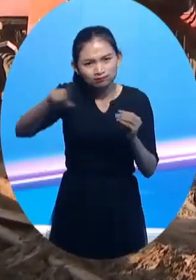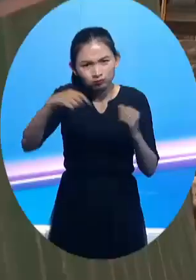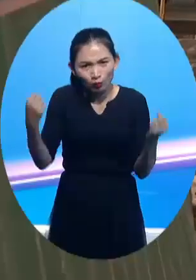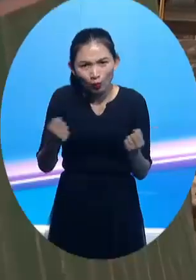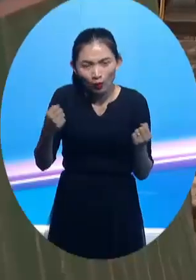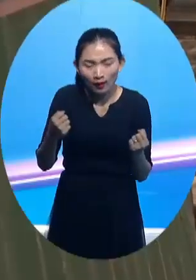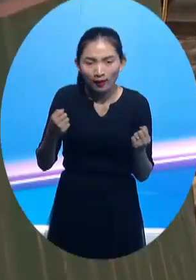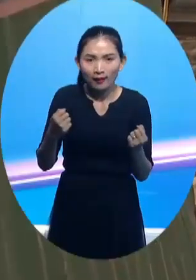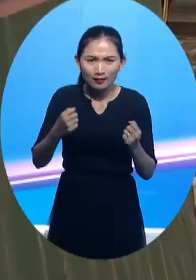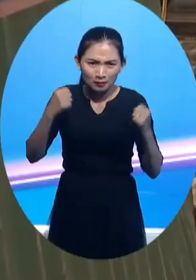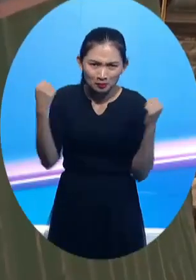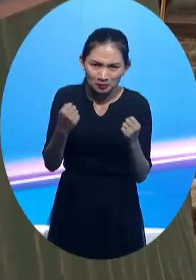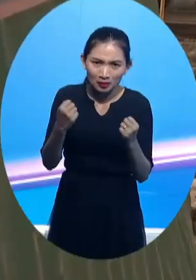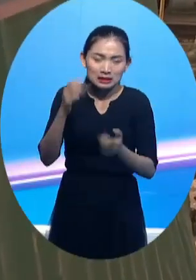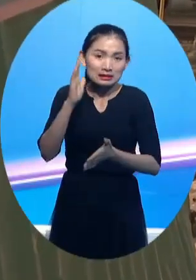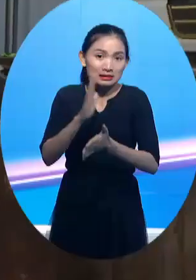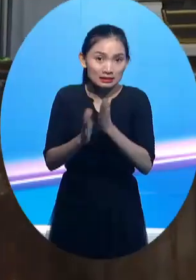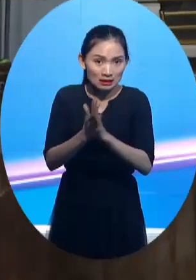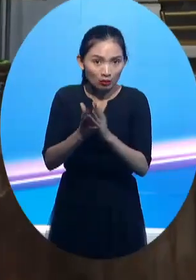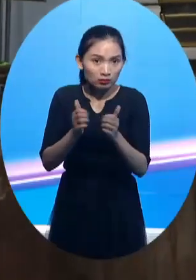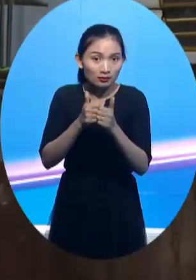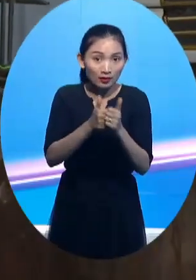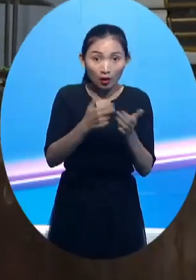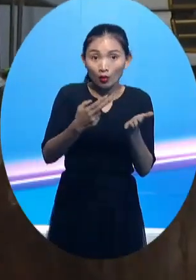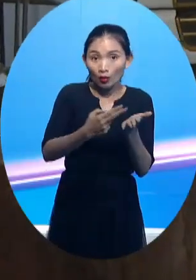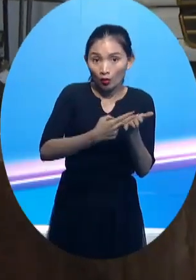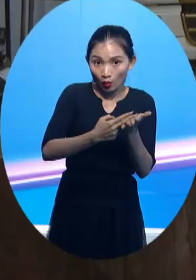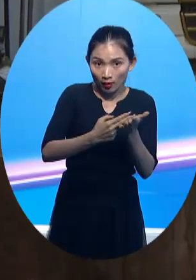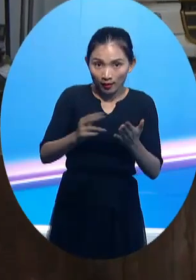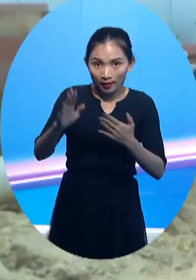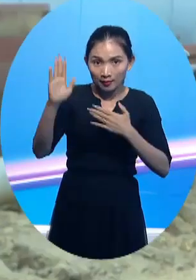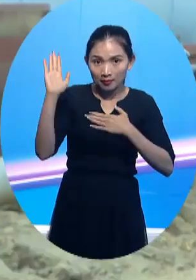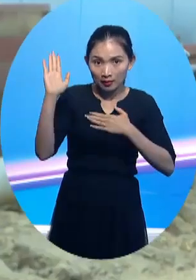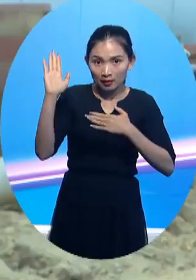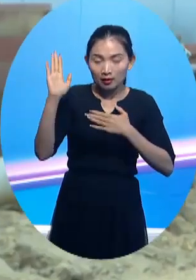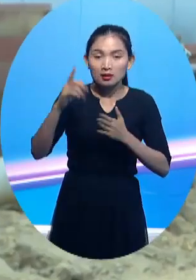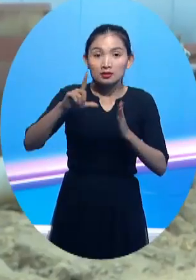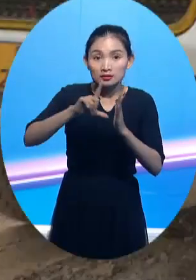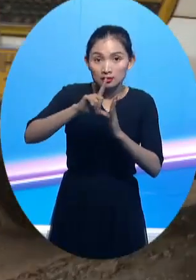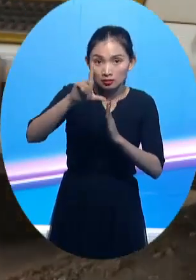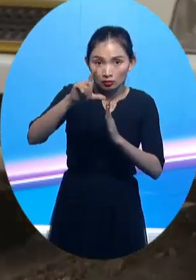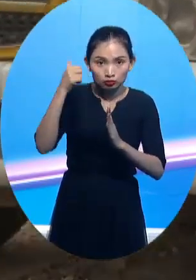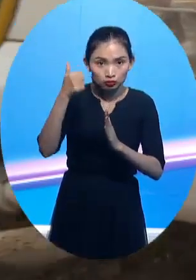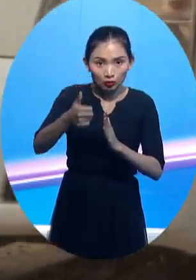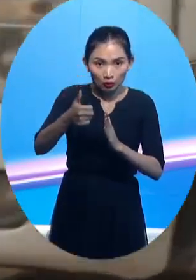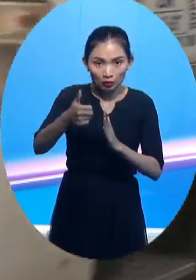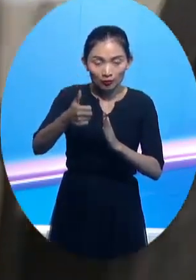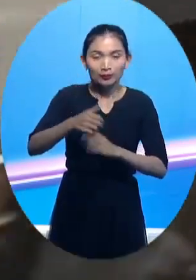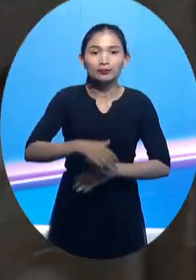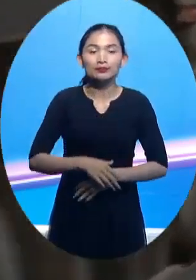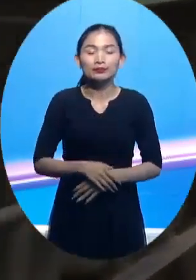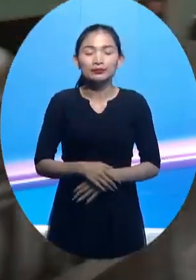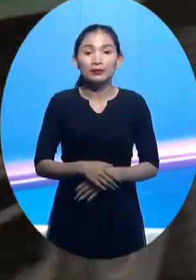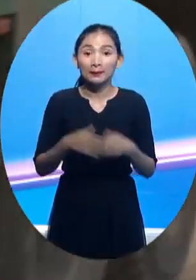đặt quyết tâm cao nhất là sẽ cố gắng hoàn thành đúng cam kết tiến độ và chất lượng với thành phố hiện nay thì nhà thầu